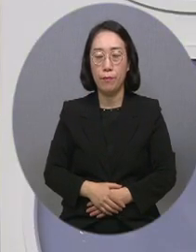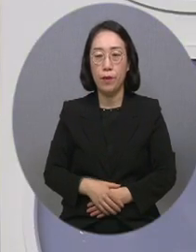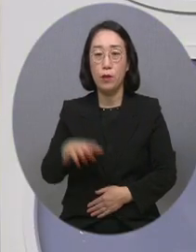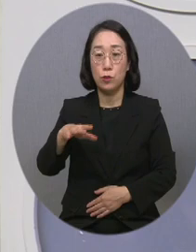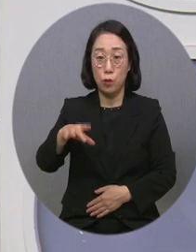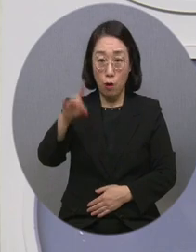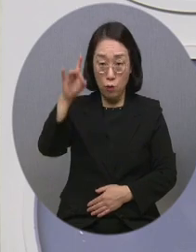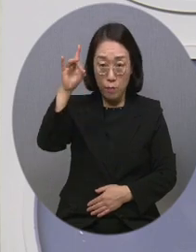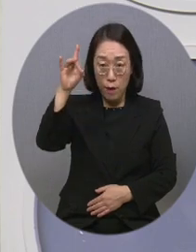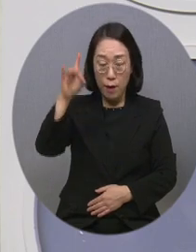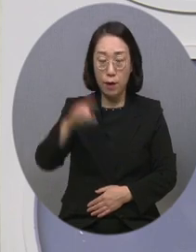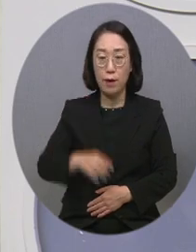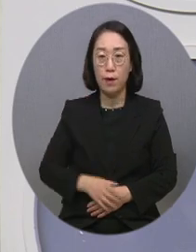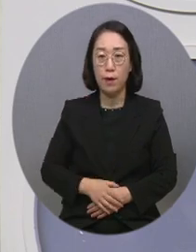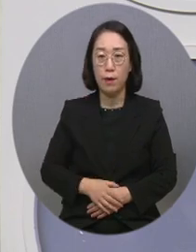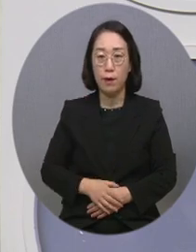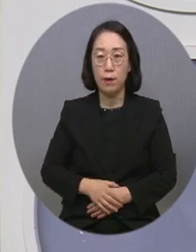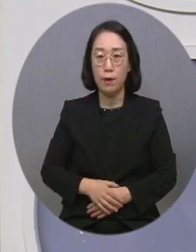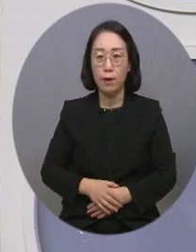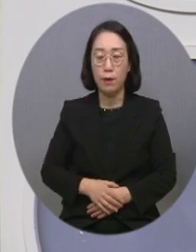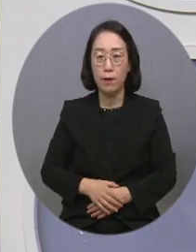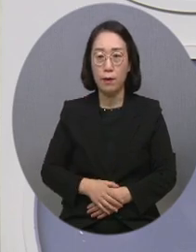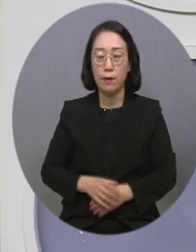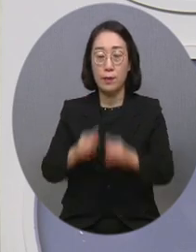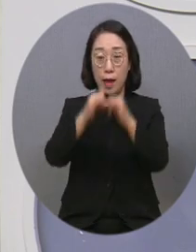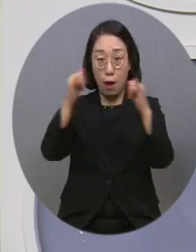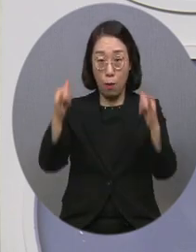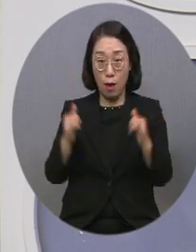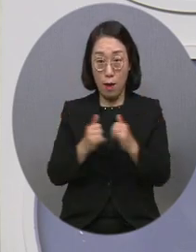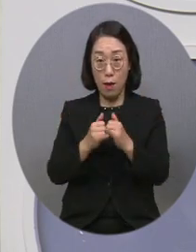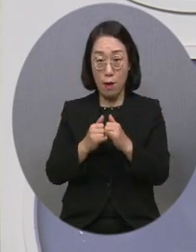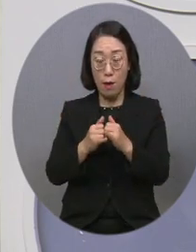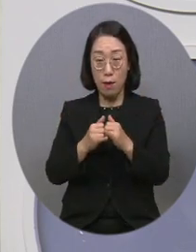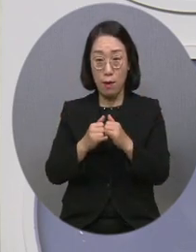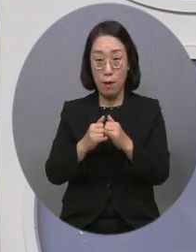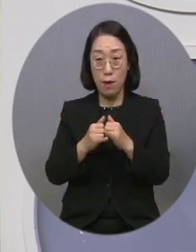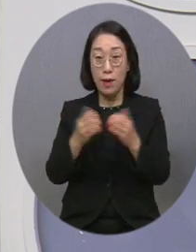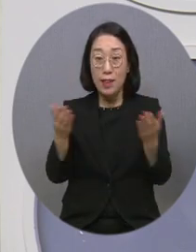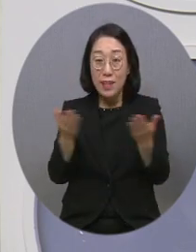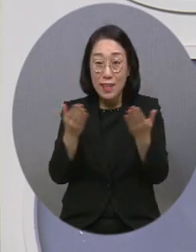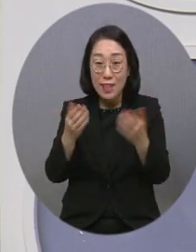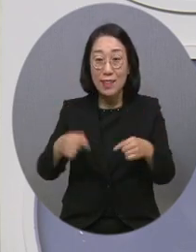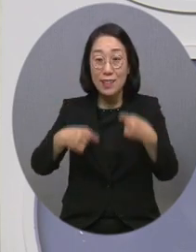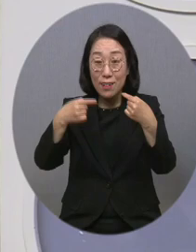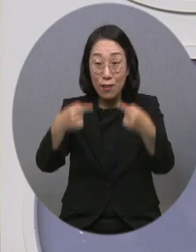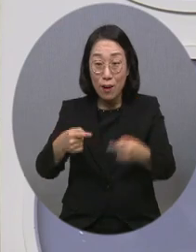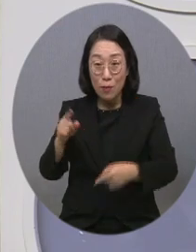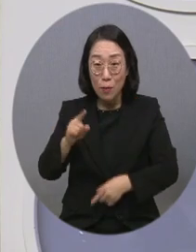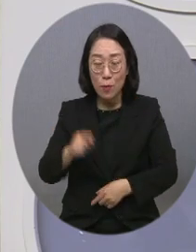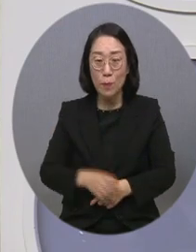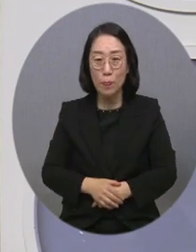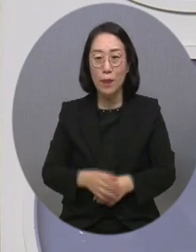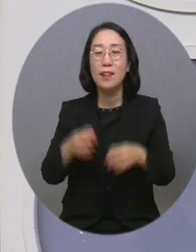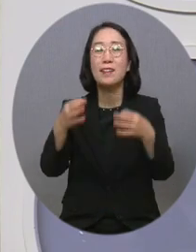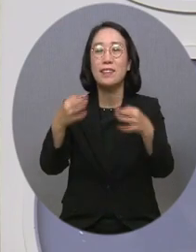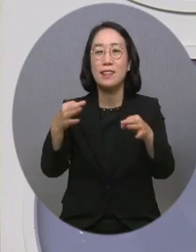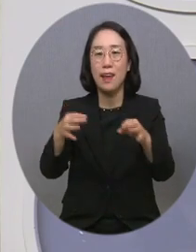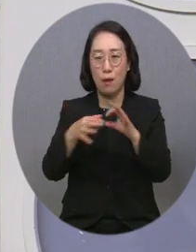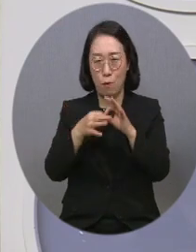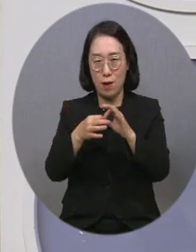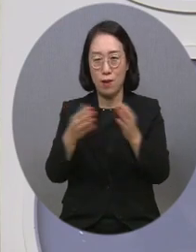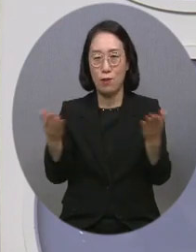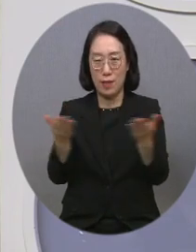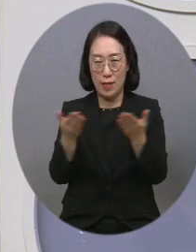처음에 그 사회생활할 때는 제가 금융기관에서 근무를 했었습니다. 아, 네. 예, 그래서 금융기관에